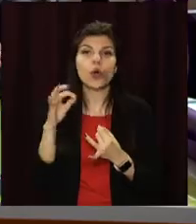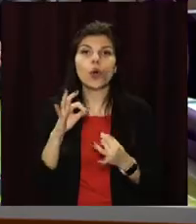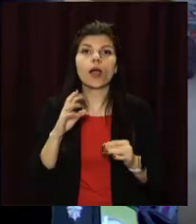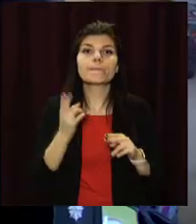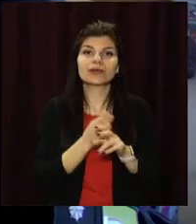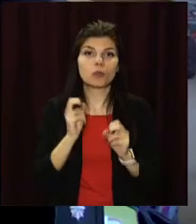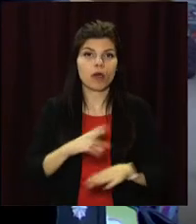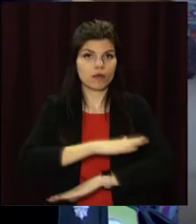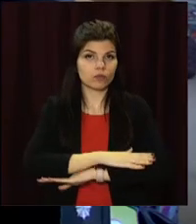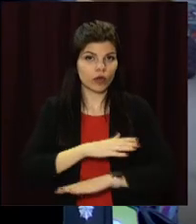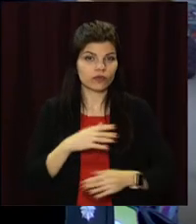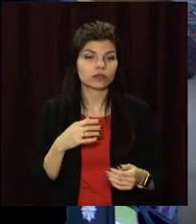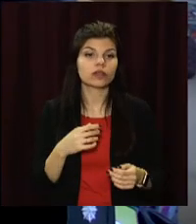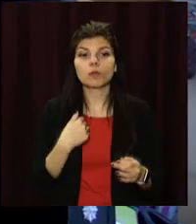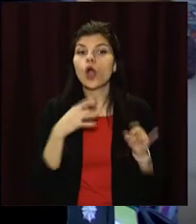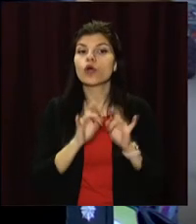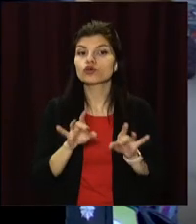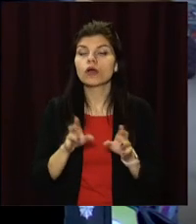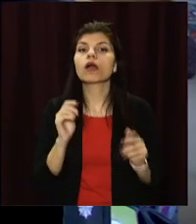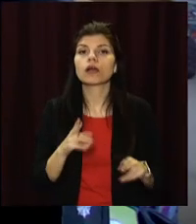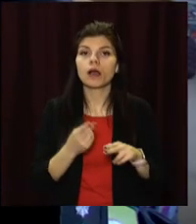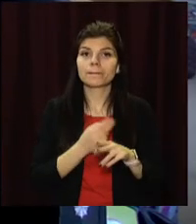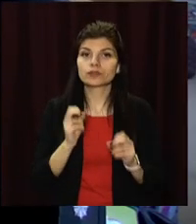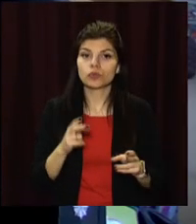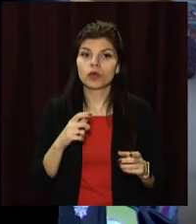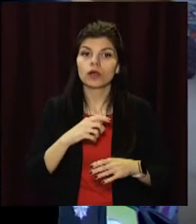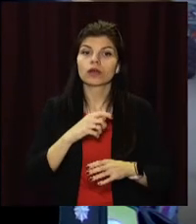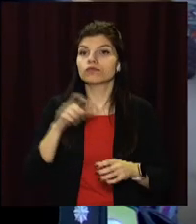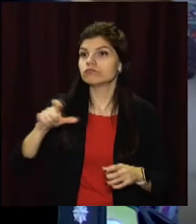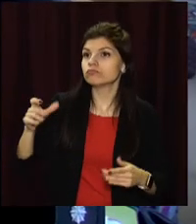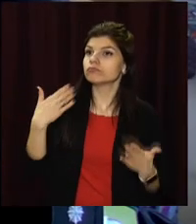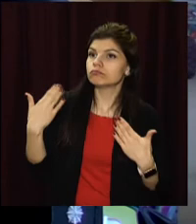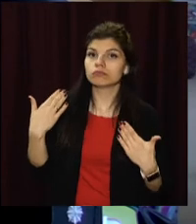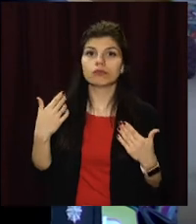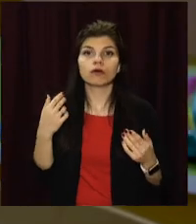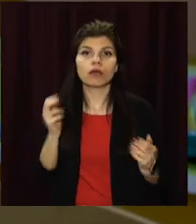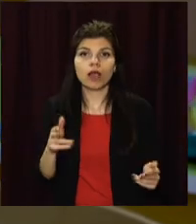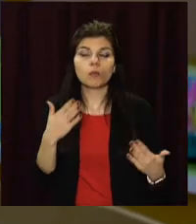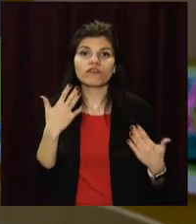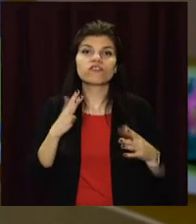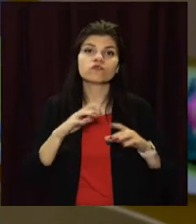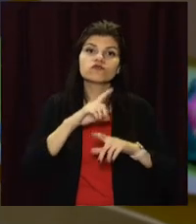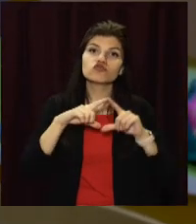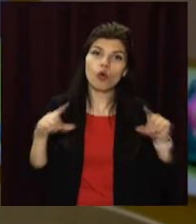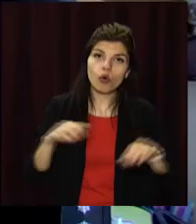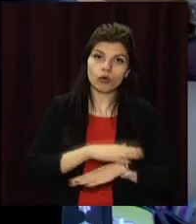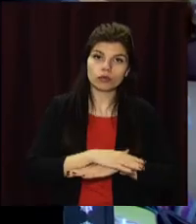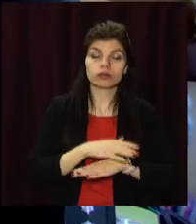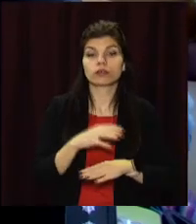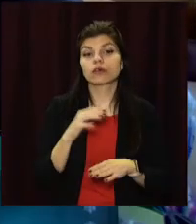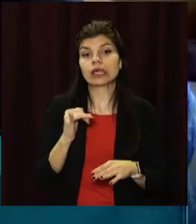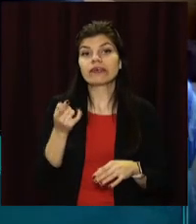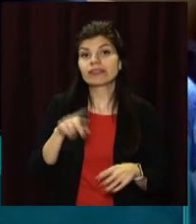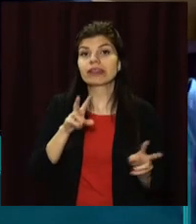безпечно себе поводити в суспільстві, як себе поводити в школі. І в цій темі ми розповідаємо дітям